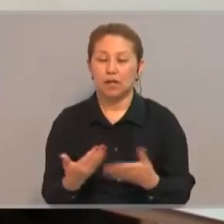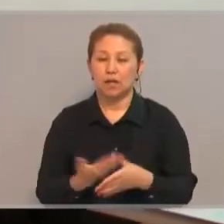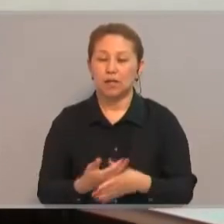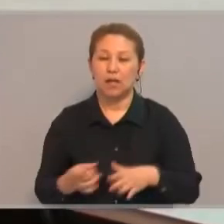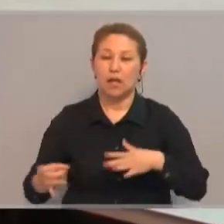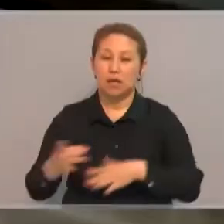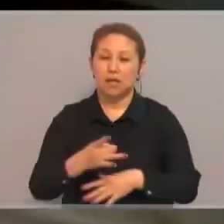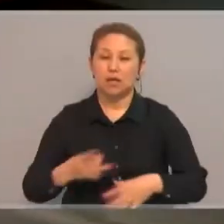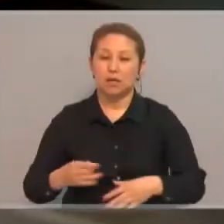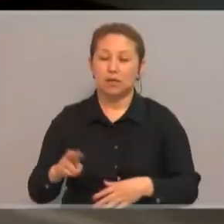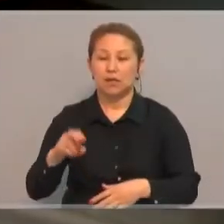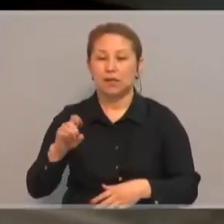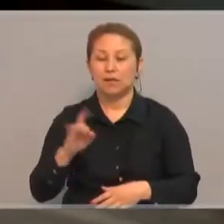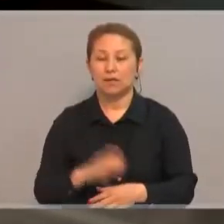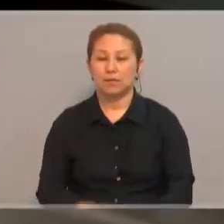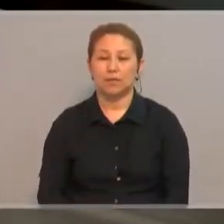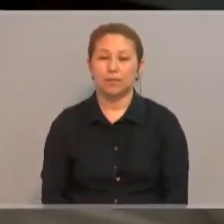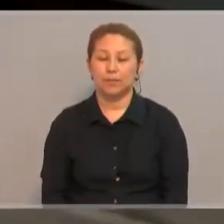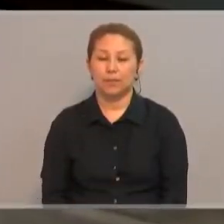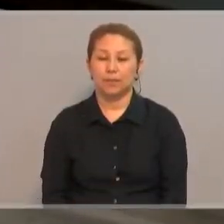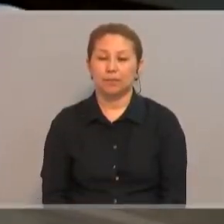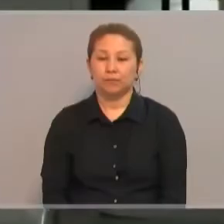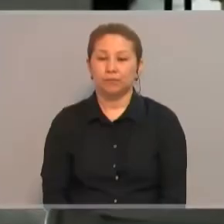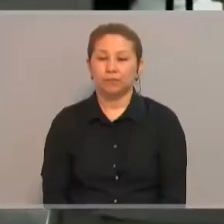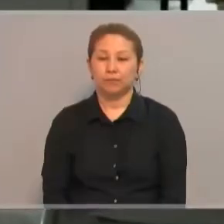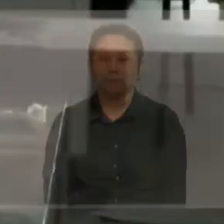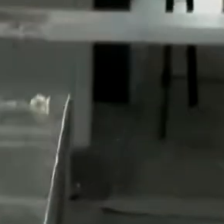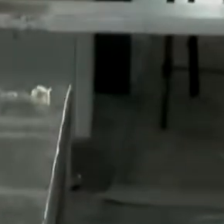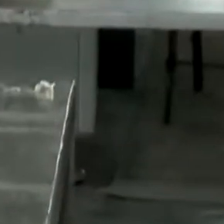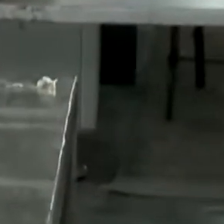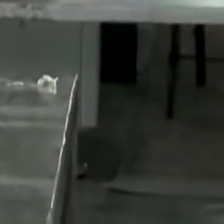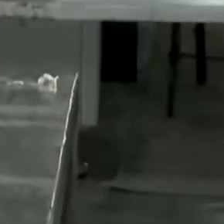регионы останутся драйверами страны. Лола Разметова, Надежда Садыкова, новости.